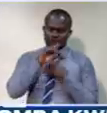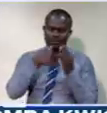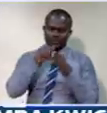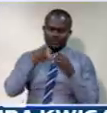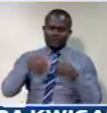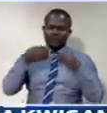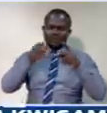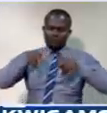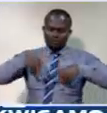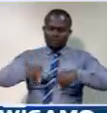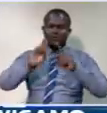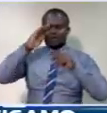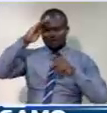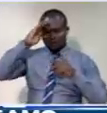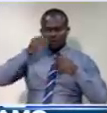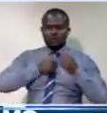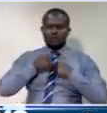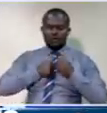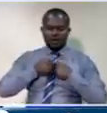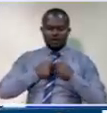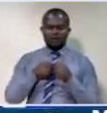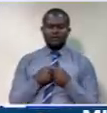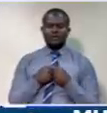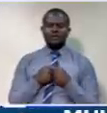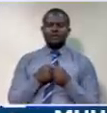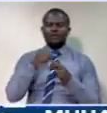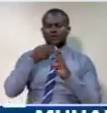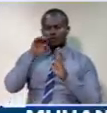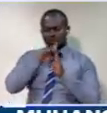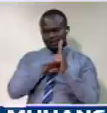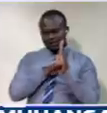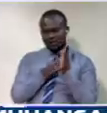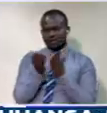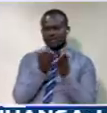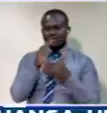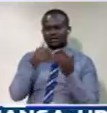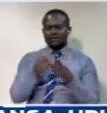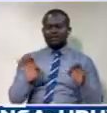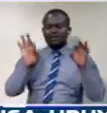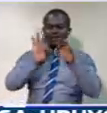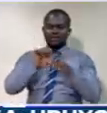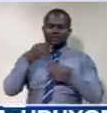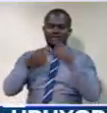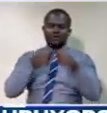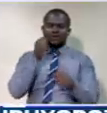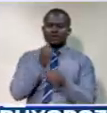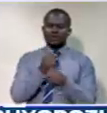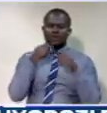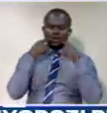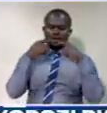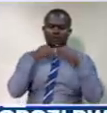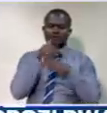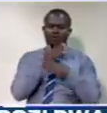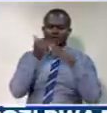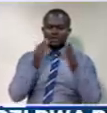gutangirwa uruhushya na Polisi y'u Rwanda. Urutonde rurambuye rwa serivisi z'ingenzi zakomeza gukora rutangazwa na